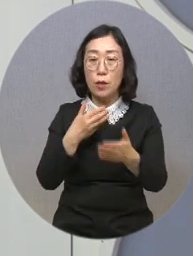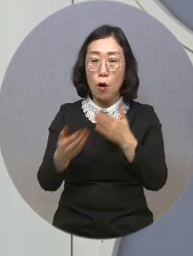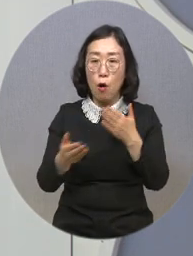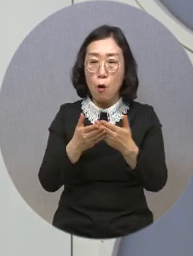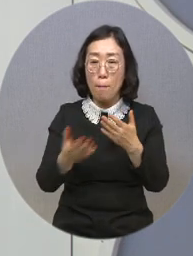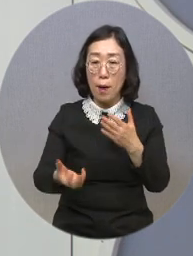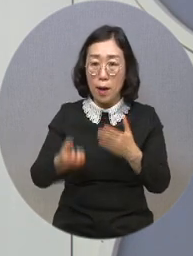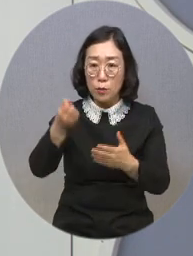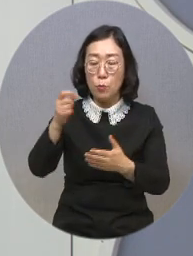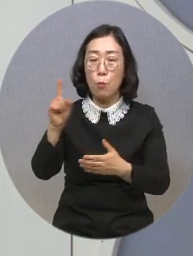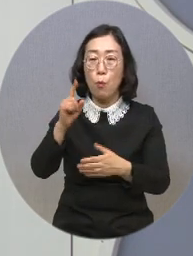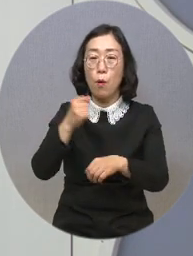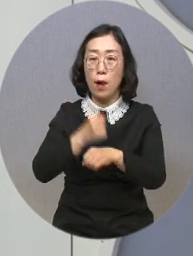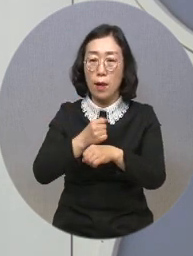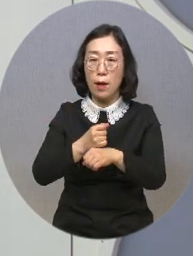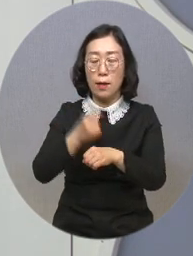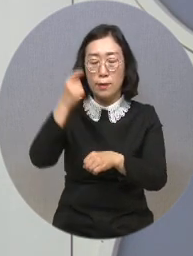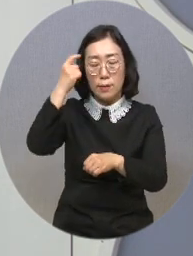수 있는 일이